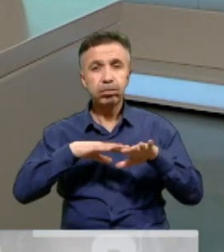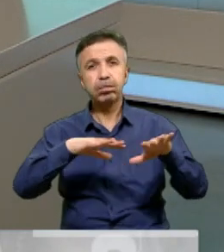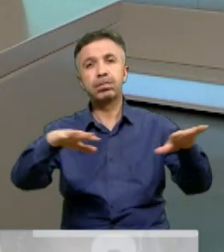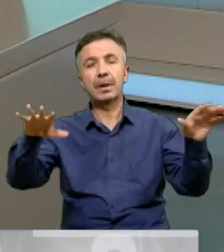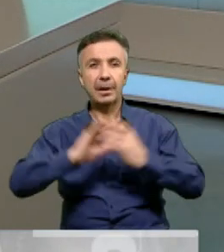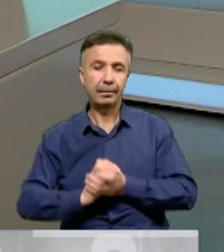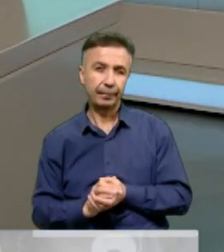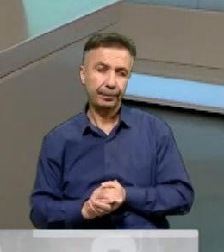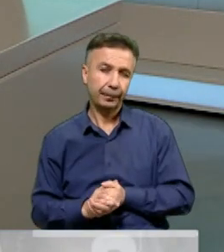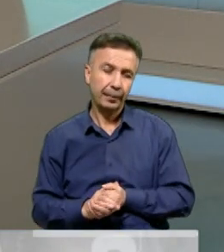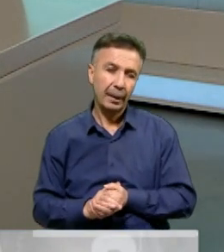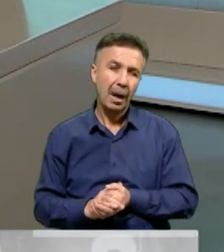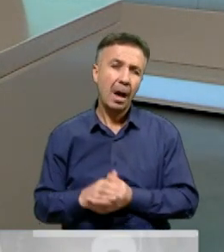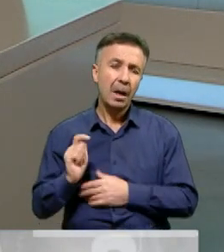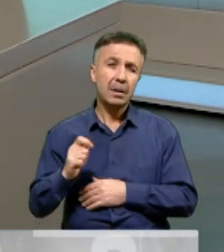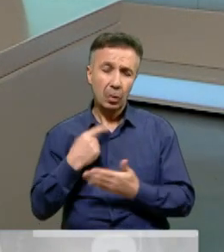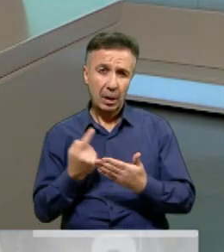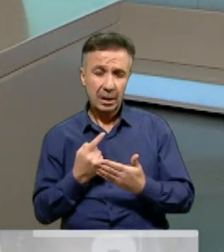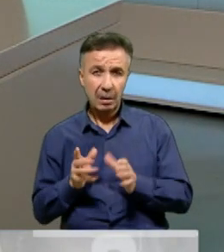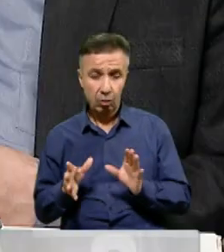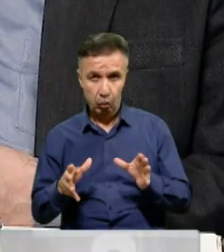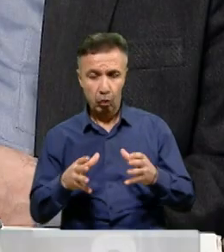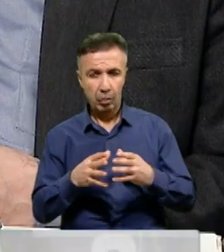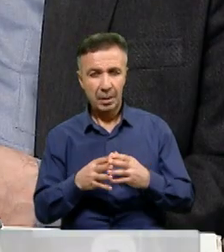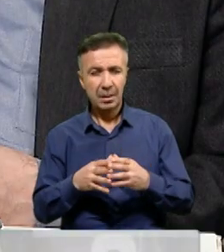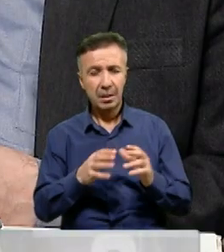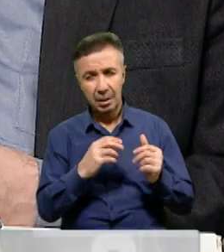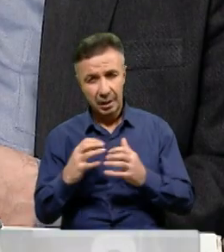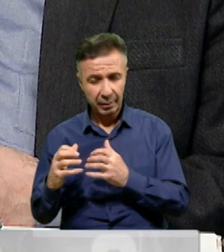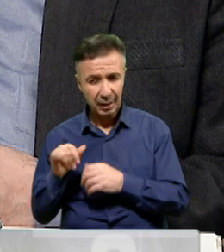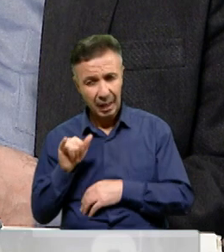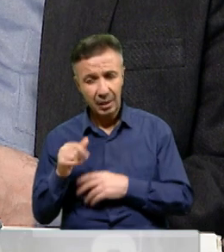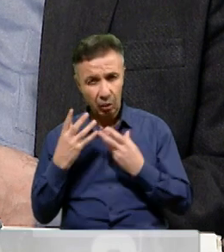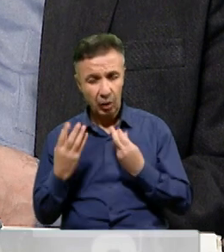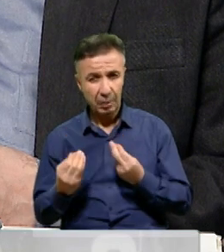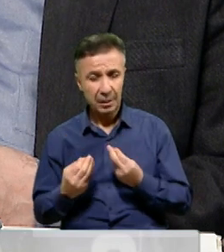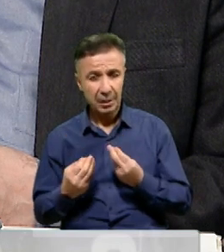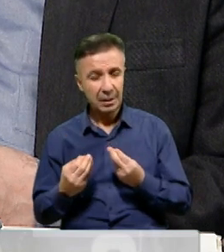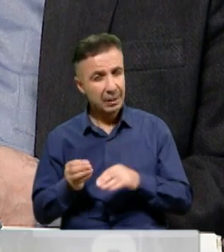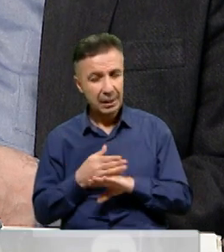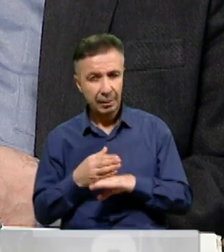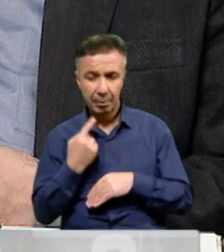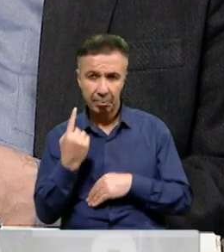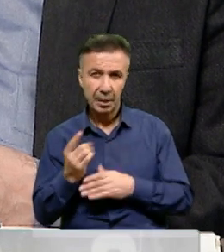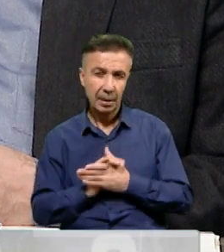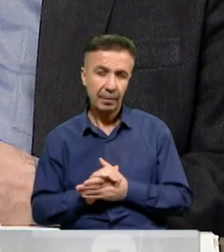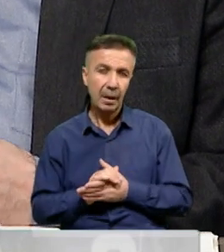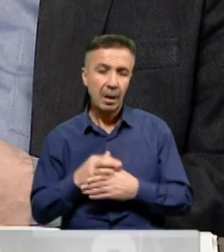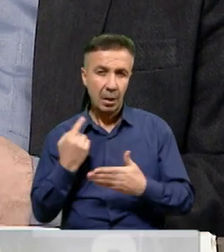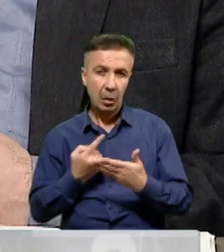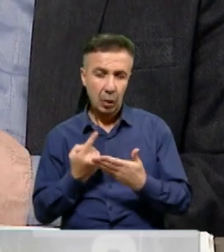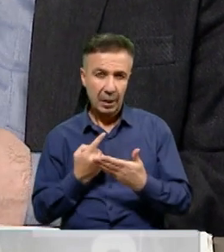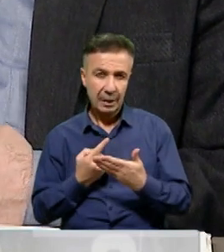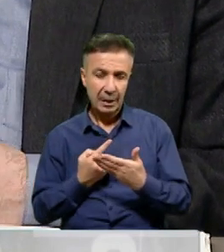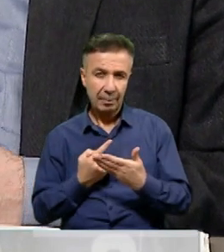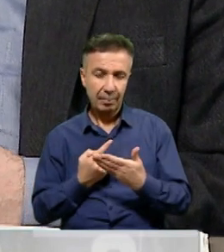hocam? Aslında Kur'an'ın muhafaza edilmesi, harfi harfine aynı kalmasının ana sebeplerinden bir tanesi de hafızların olması.